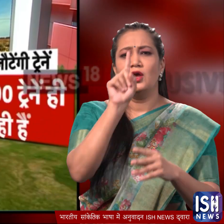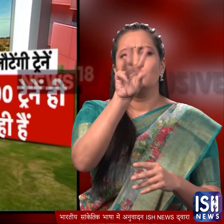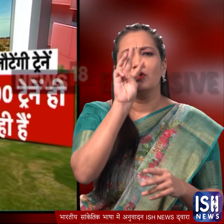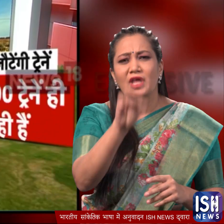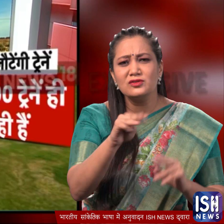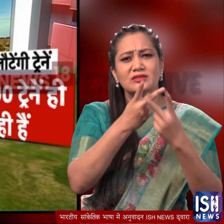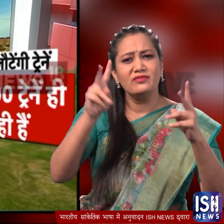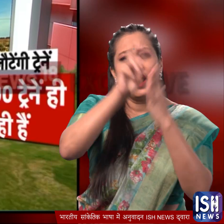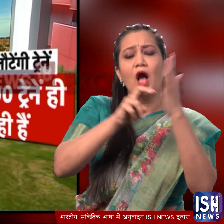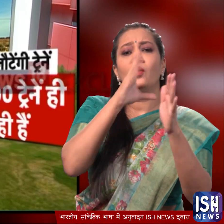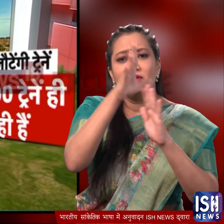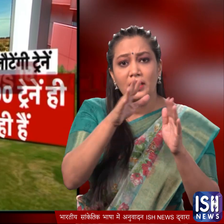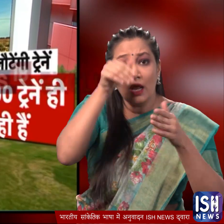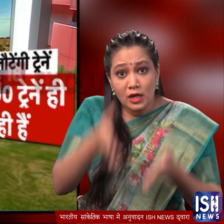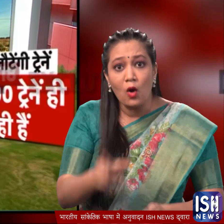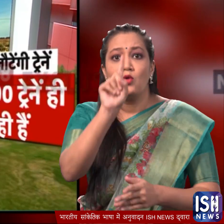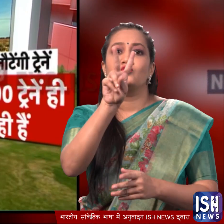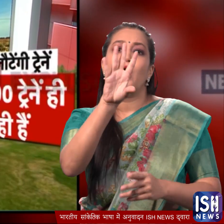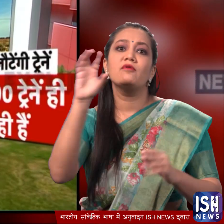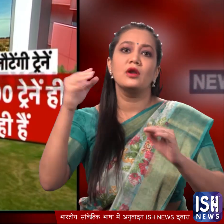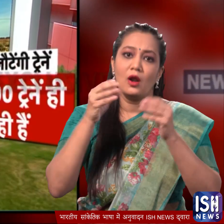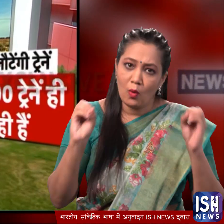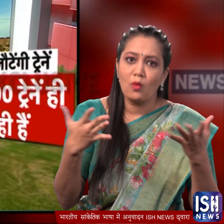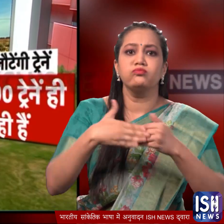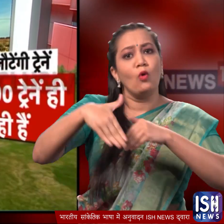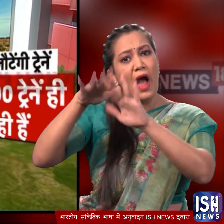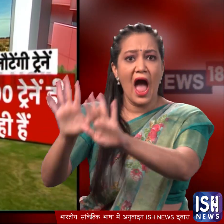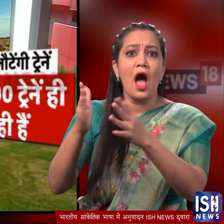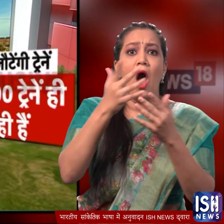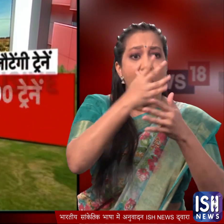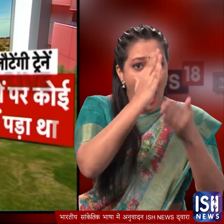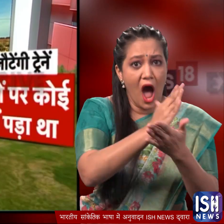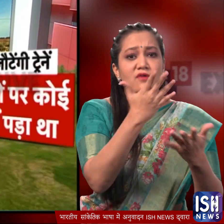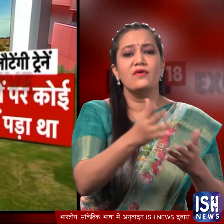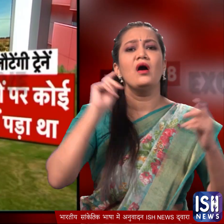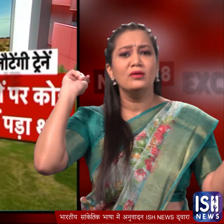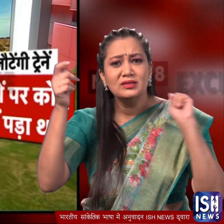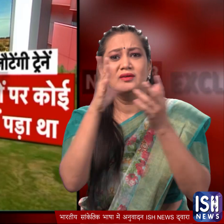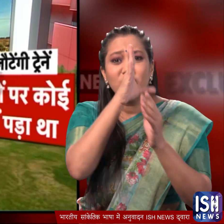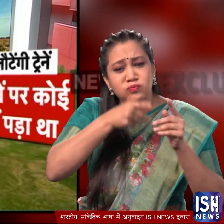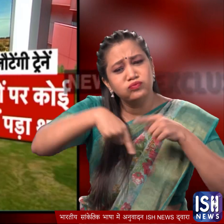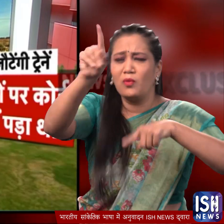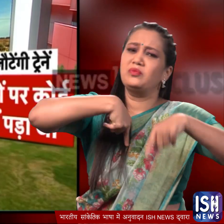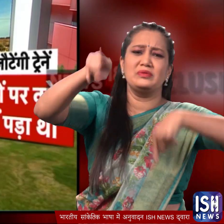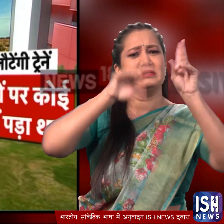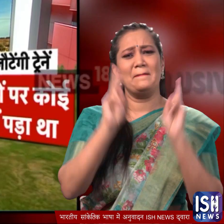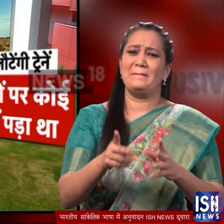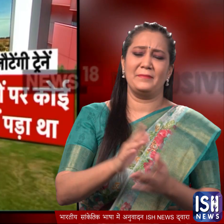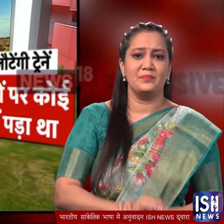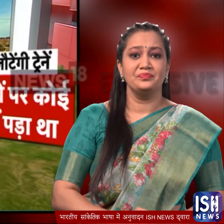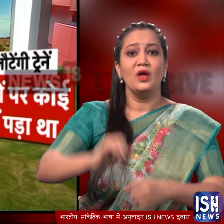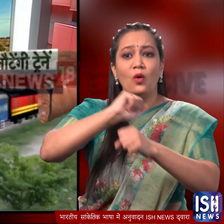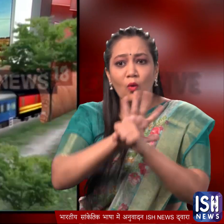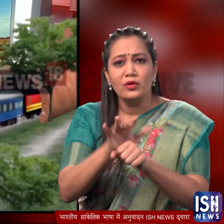कुल 12,000 यात्री ट्रेनें हैं, लेकिन 1200 ट्रेनें ही मौजूदा वक्त में चल रही हैं। हालांकि कोरोना की वजह से मालगाड़ियों पर कोई असर नहीं पड़ा था,